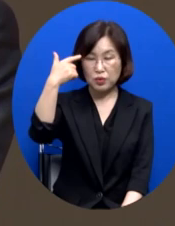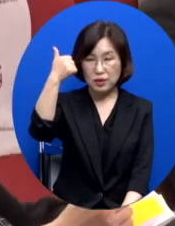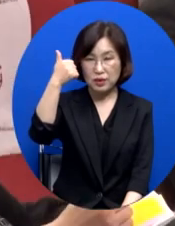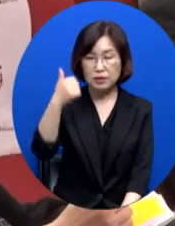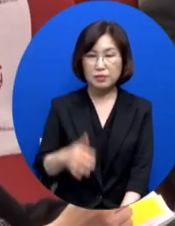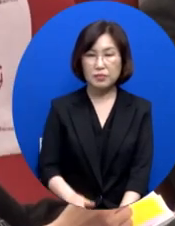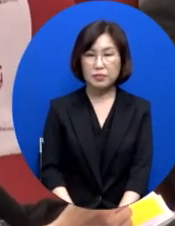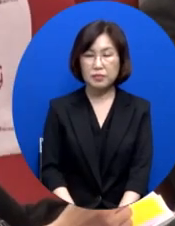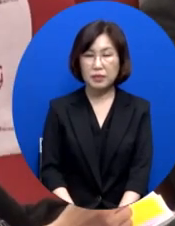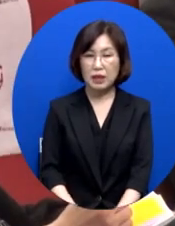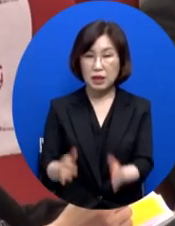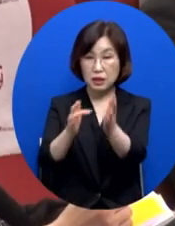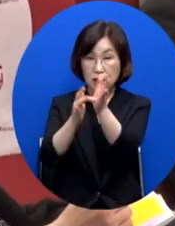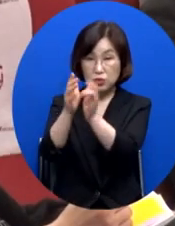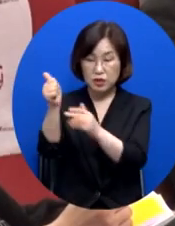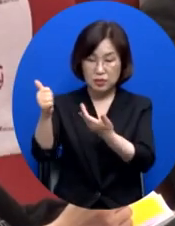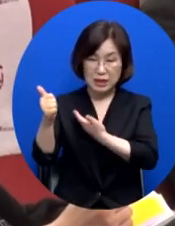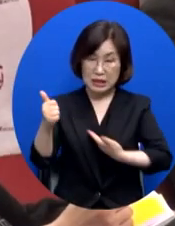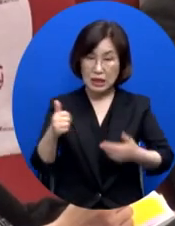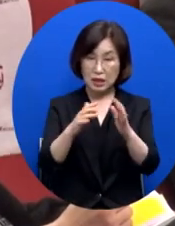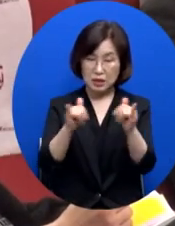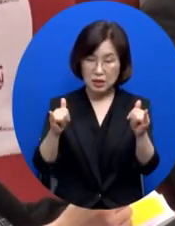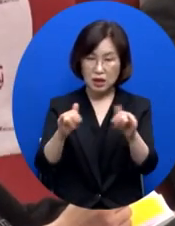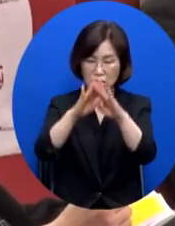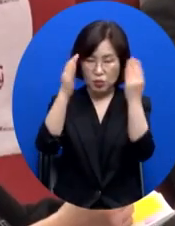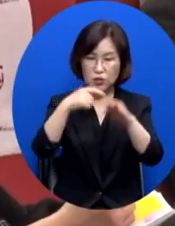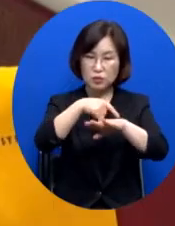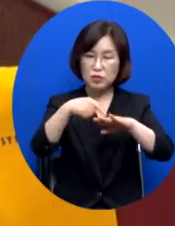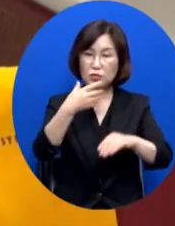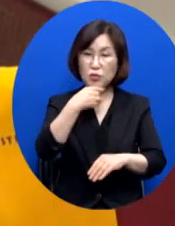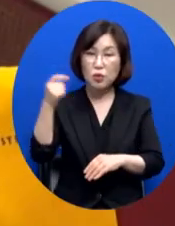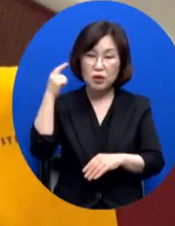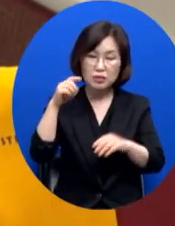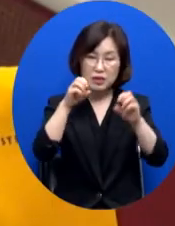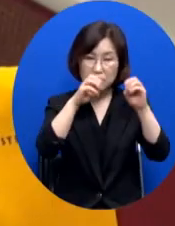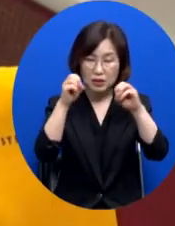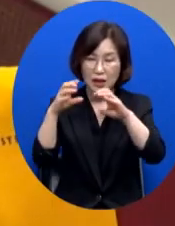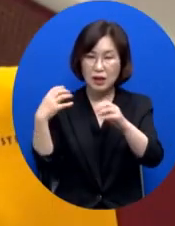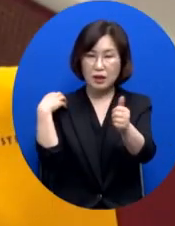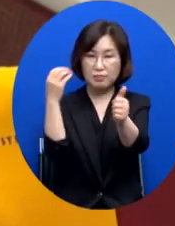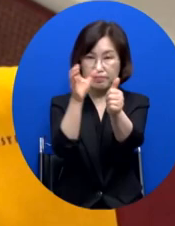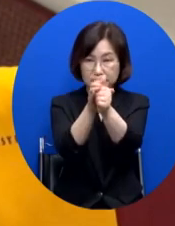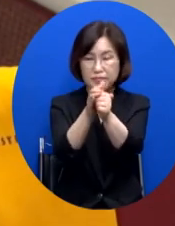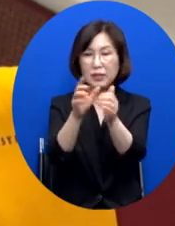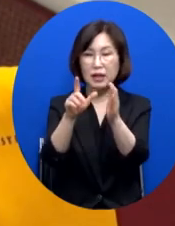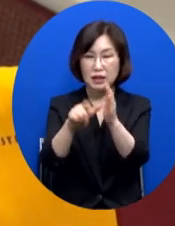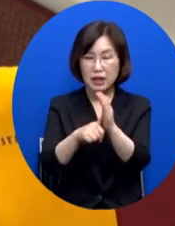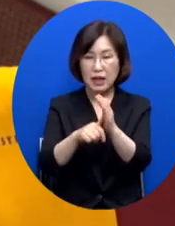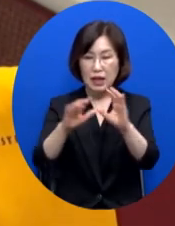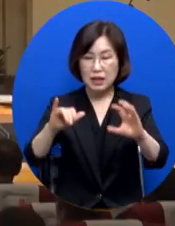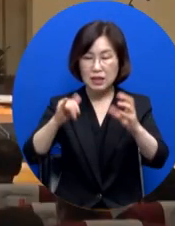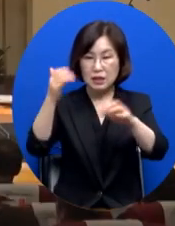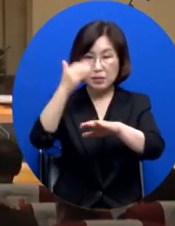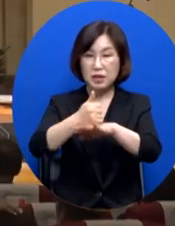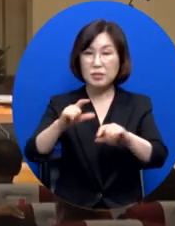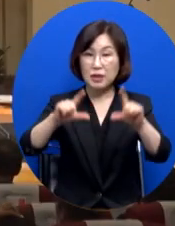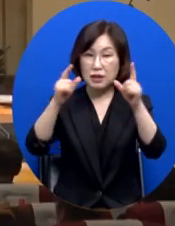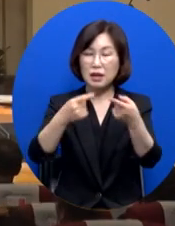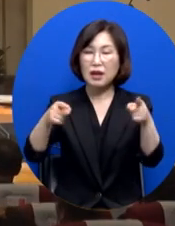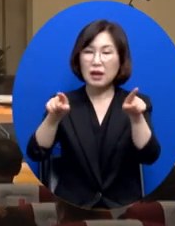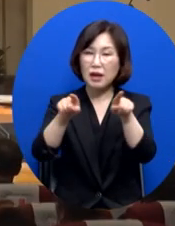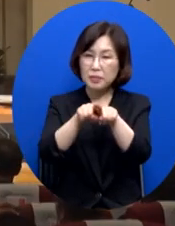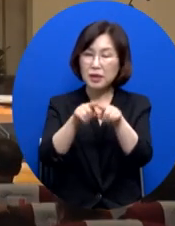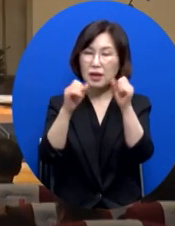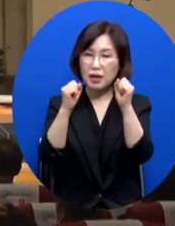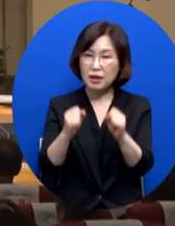제자들에게 모든 민족에게 복음을 전하라는 사명을 주시면서 세상 끝날까지 너희와 항상 함께 있겠다는 약속을 하셨기에